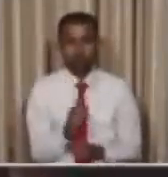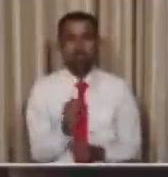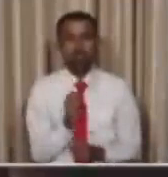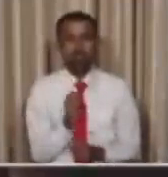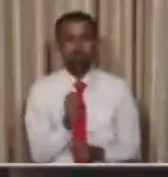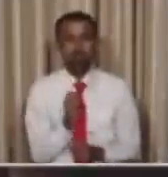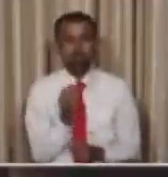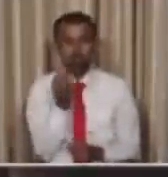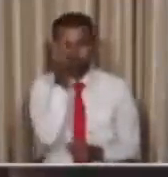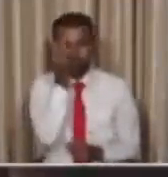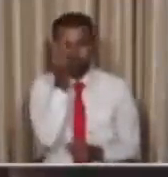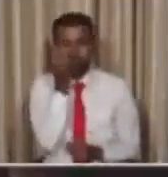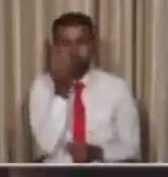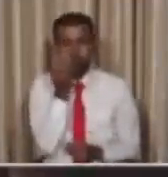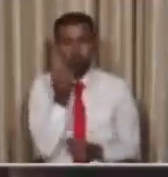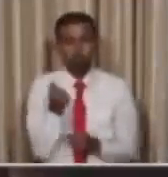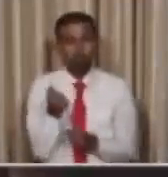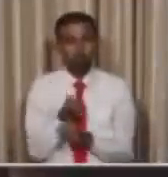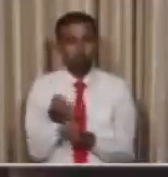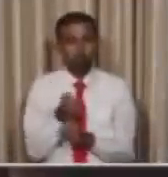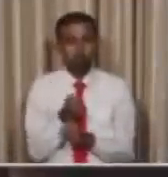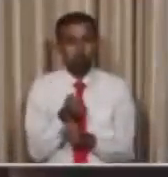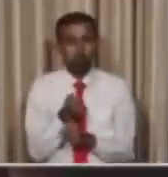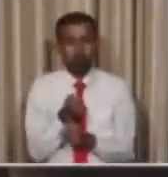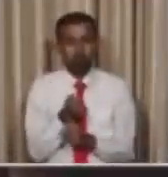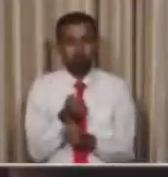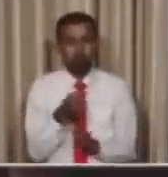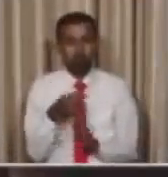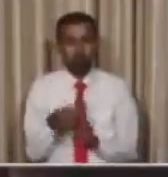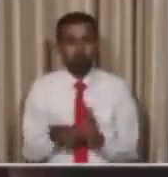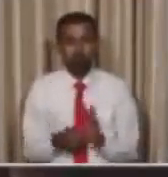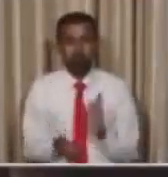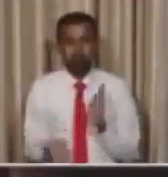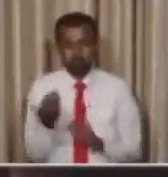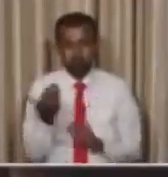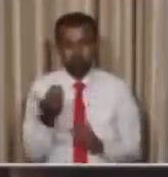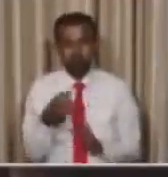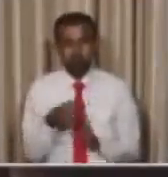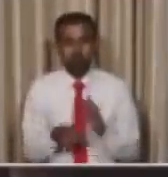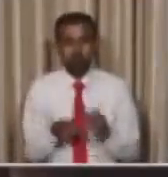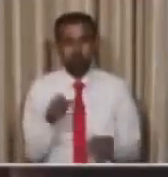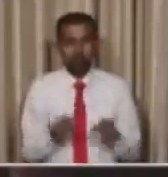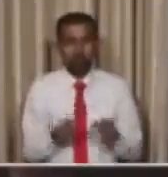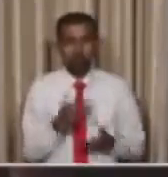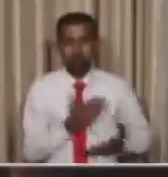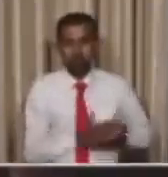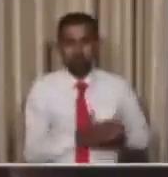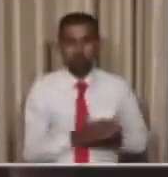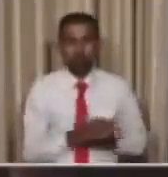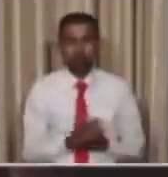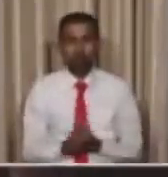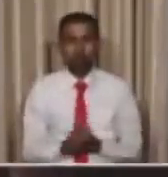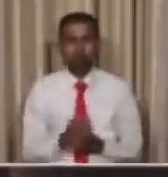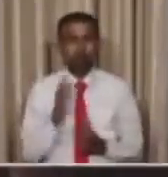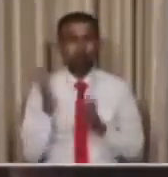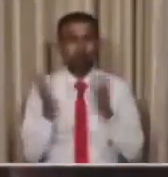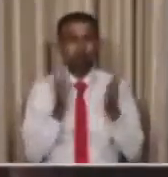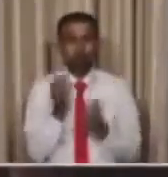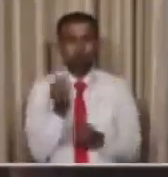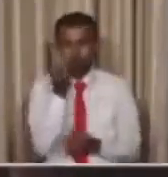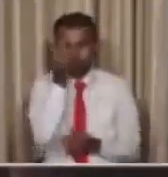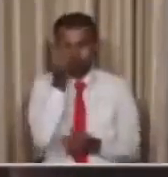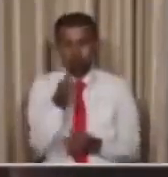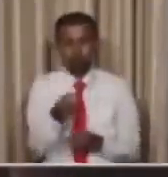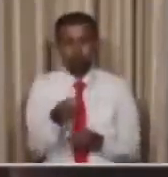මේ ඊශ්‍රායලයට බලපෑමක් හැටියට ඒ තියෙන දේ මේ ලංකාවෙන් යන අපේ ශ්‍රී ලාංකිකයන්ව නවත්ත ගන්න. අද ලෝකයාම අද ඊශ්‍රායලයත්